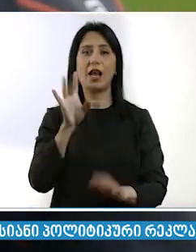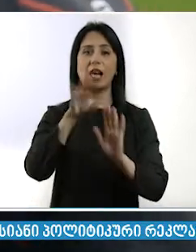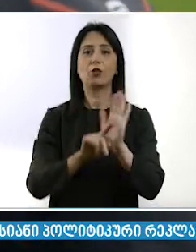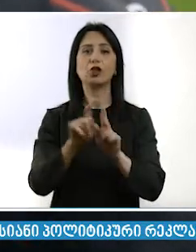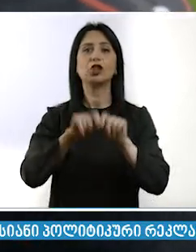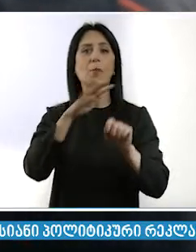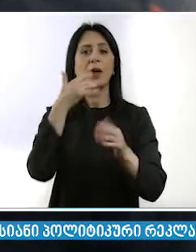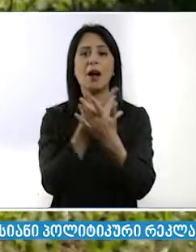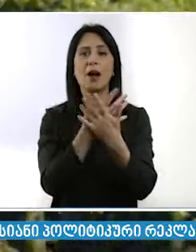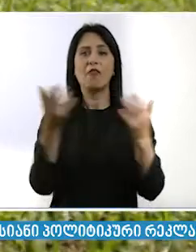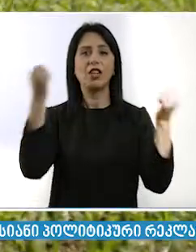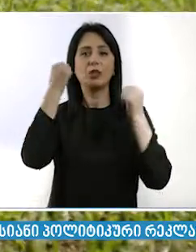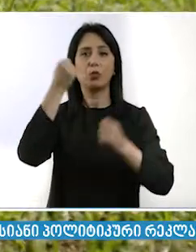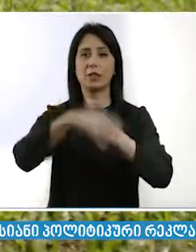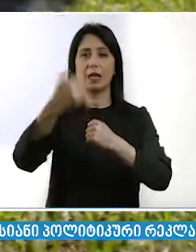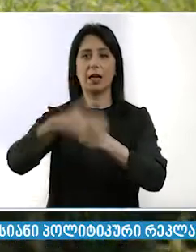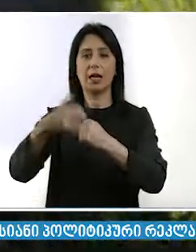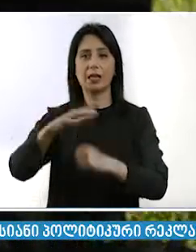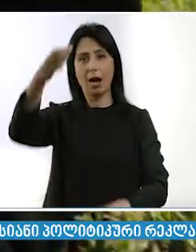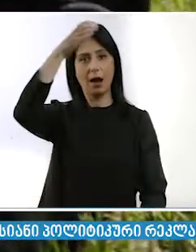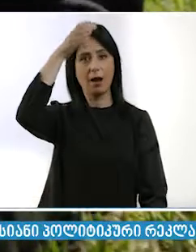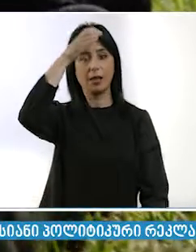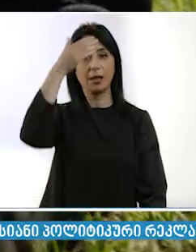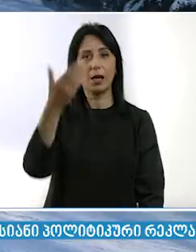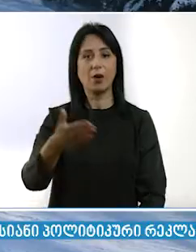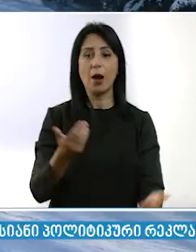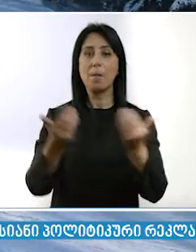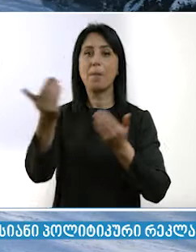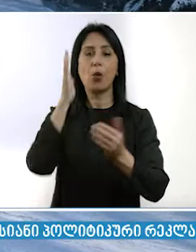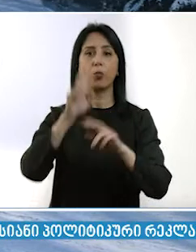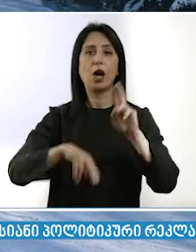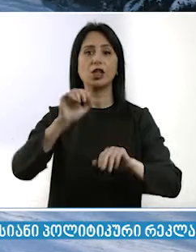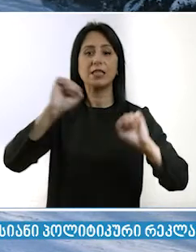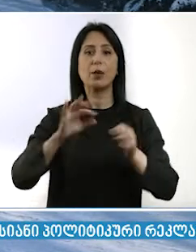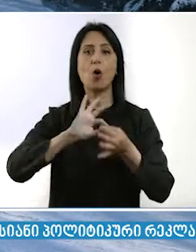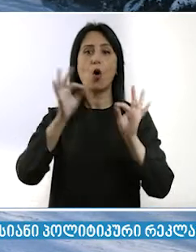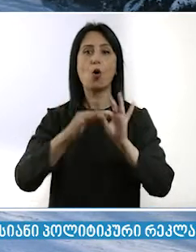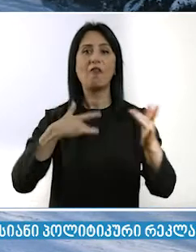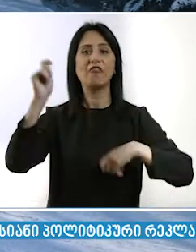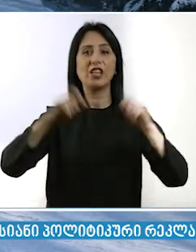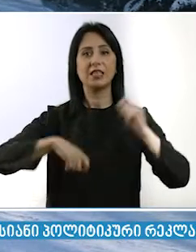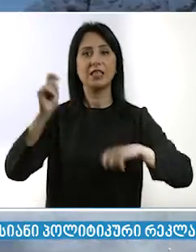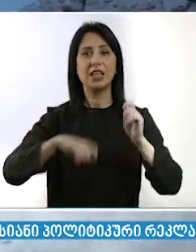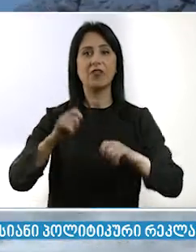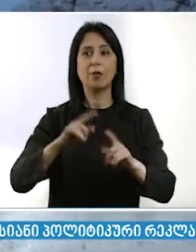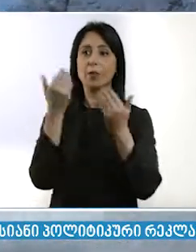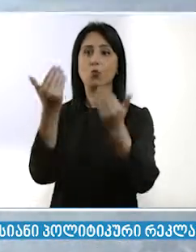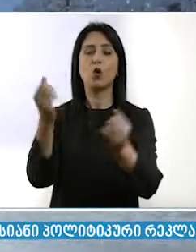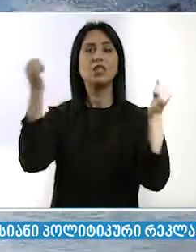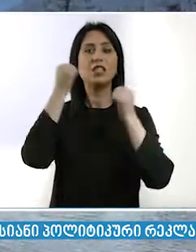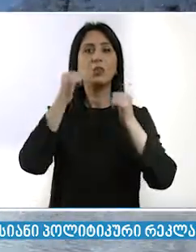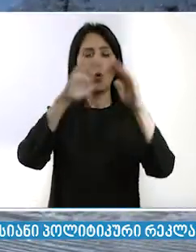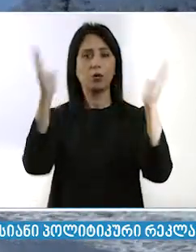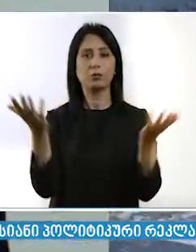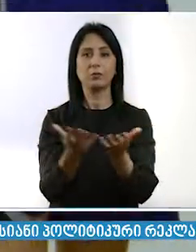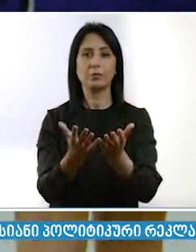Ყველა რეგიონში შეიქმნება მრავალპროფილური სპორტული ცენტრები და აკადემია. ბაკურიანში აშენდება ზამთრის ოლიმპიური ფესტივალისთვის